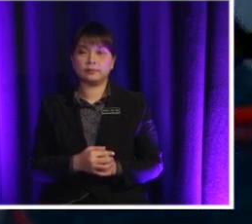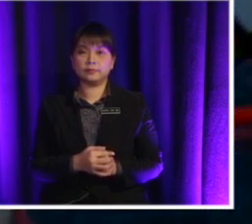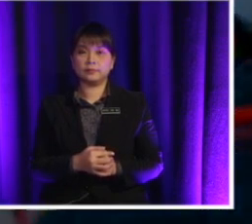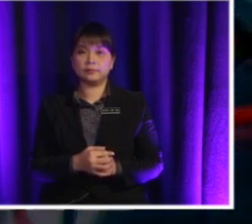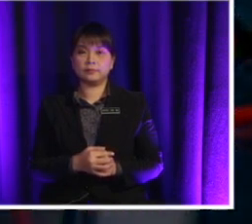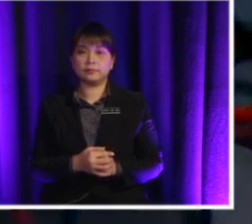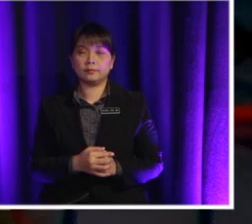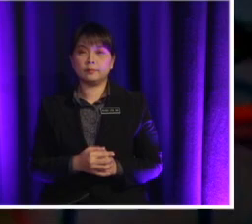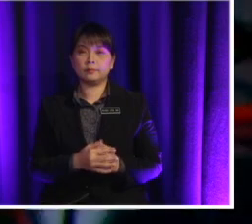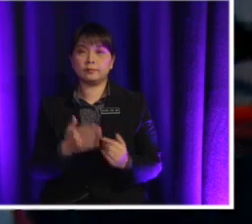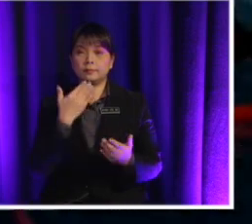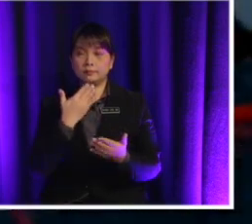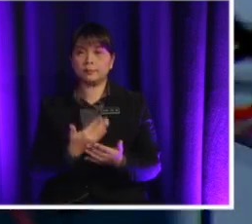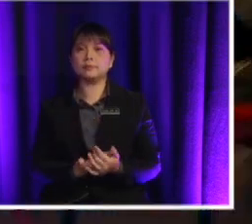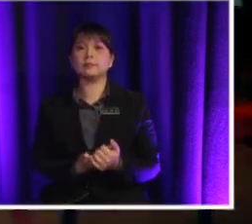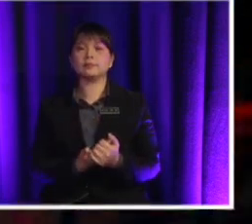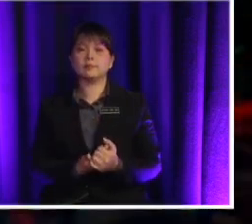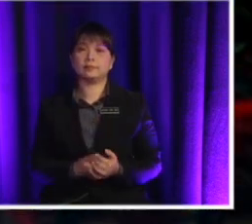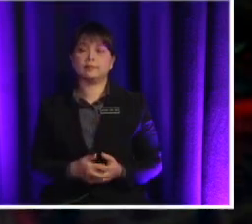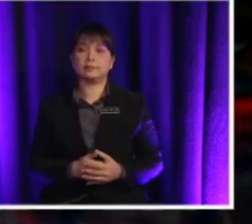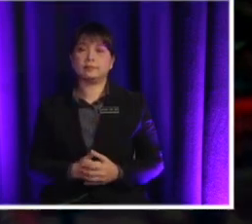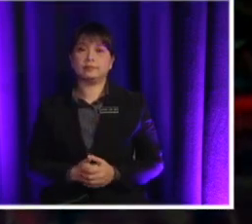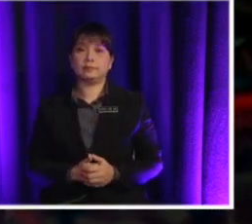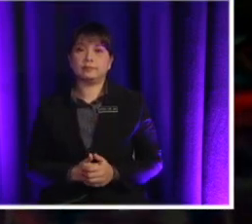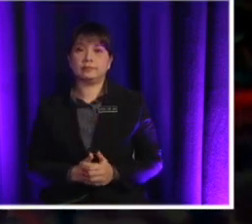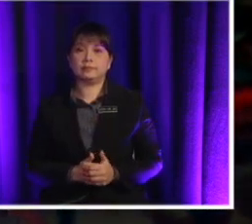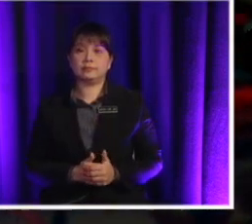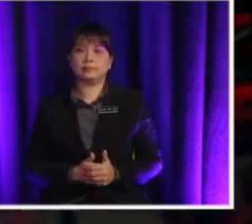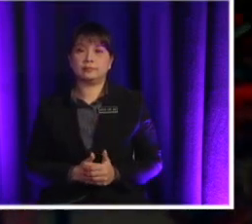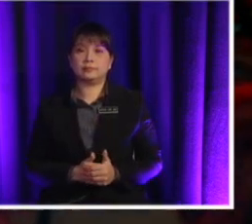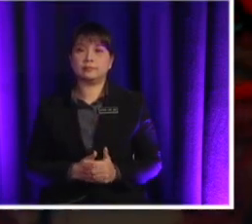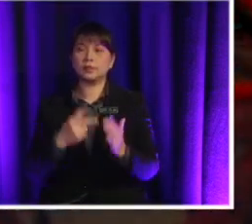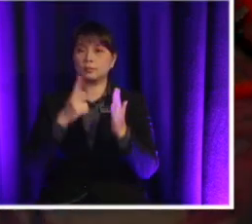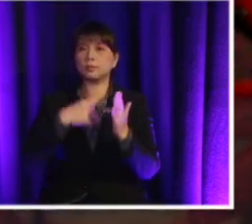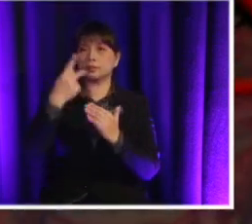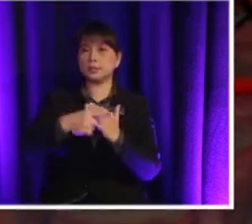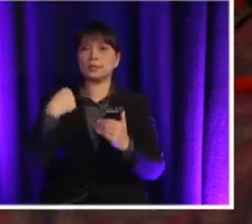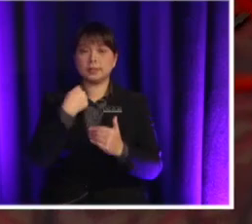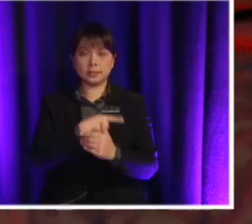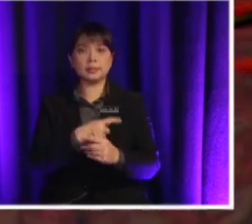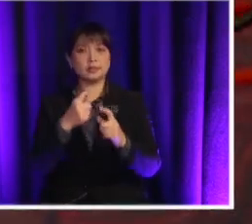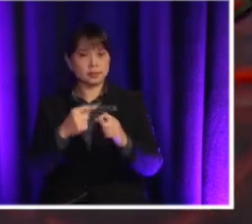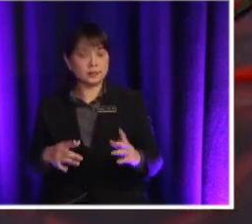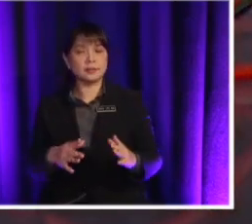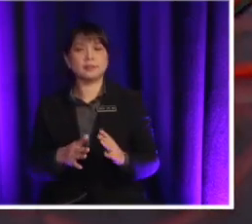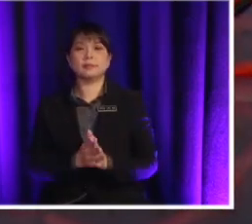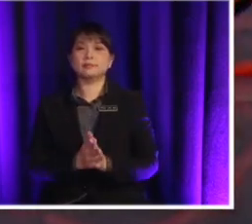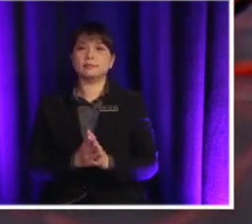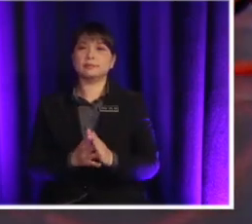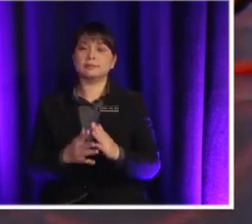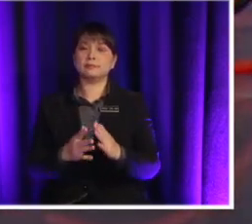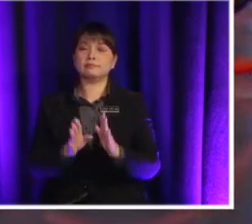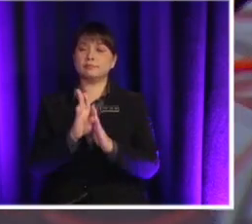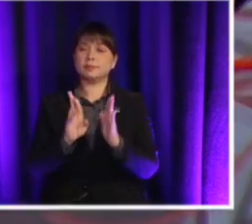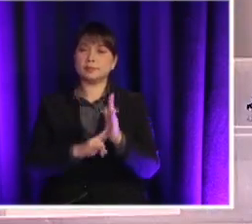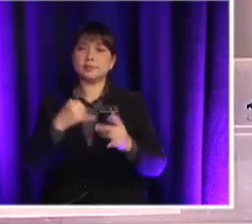Okey, baik cikgu. Okey, kan dia menyala situ kan? Jadi maknanya projek kita ni jadilah cikgu. Ya, betul. Alhamdulillah. Itu dia,